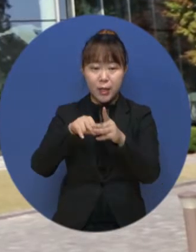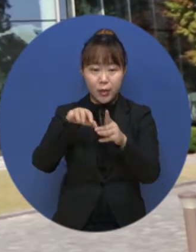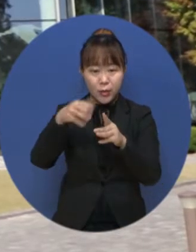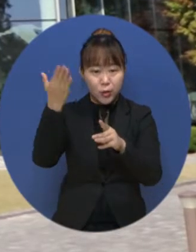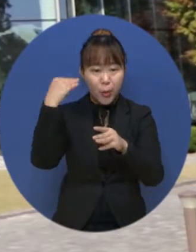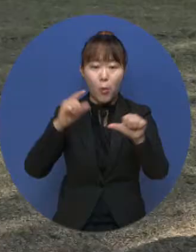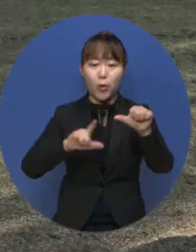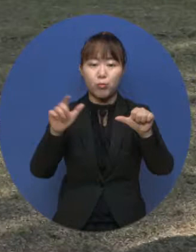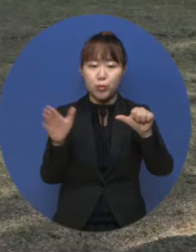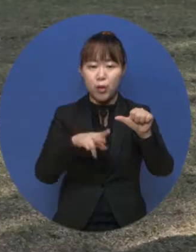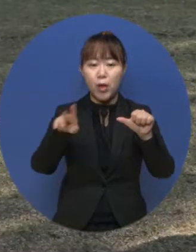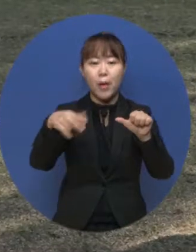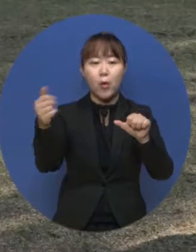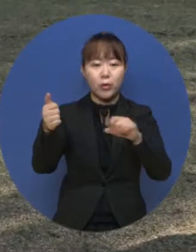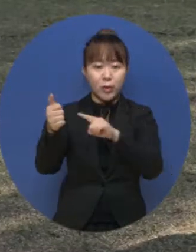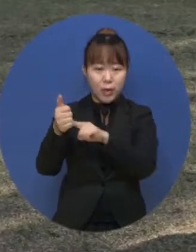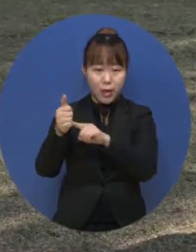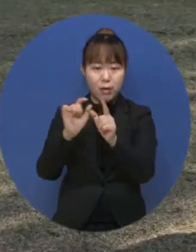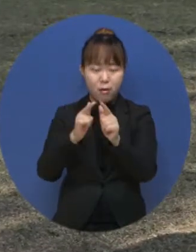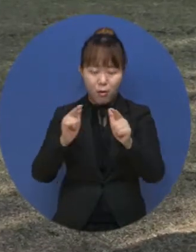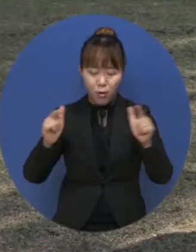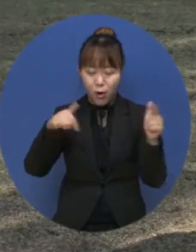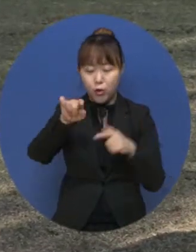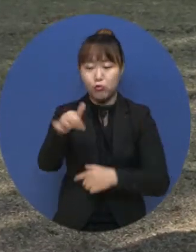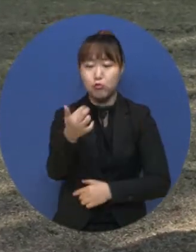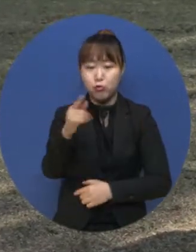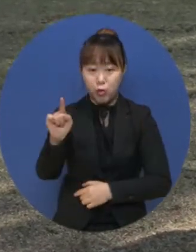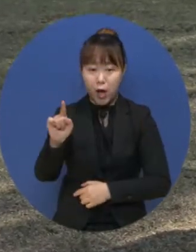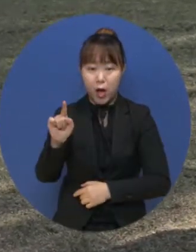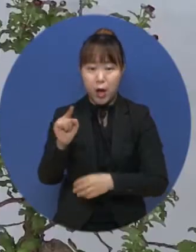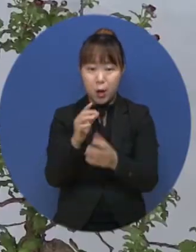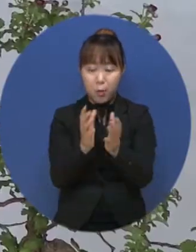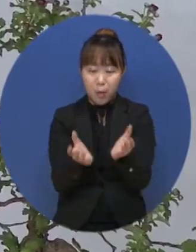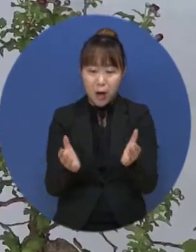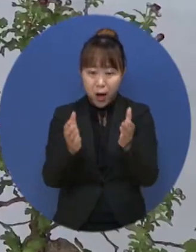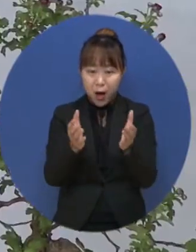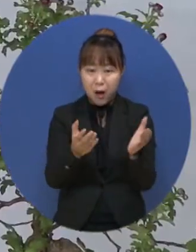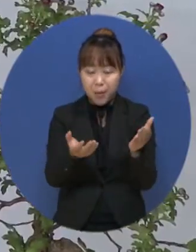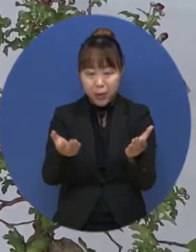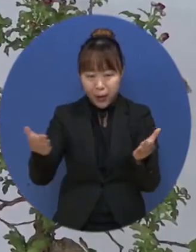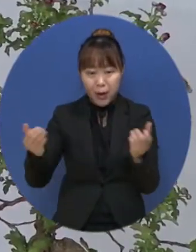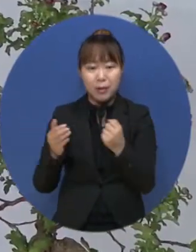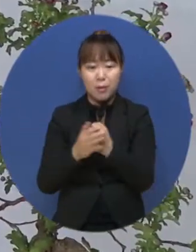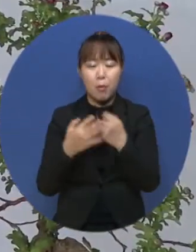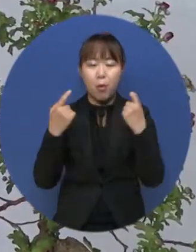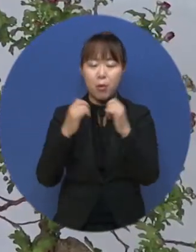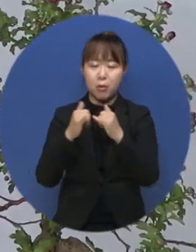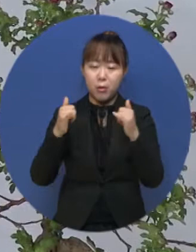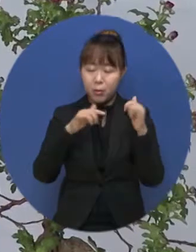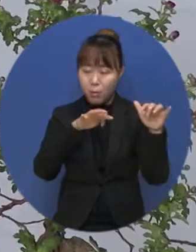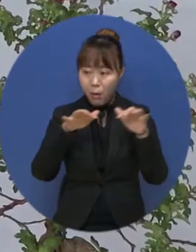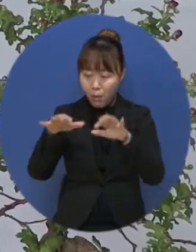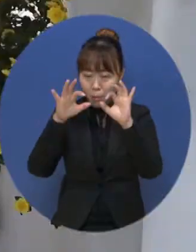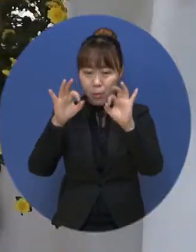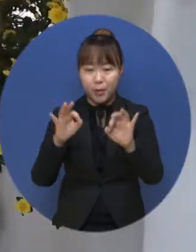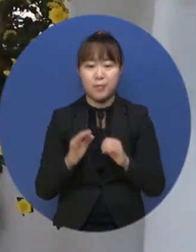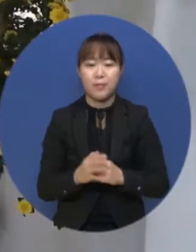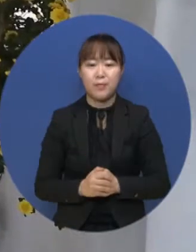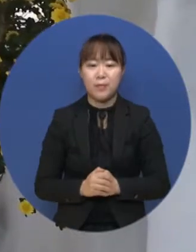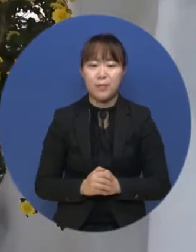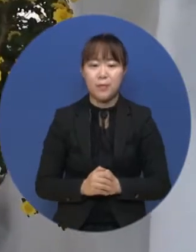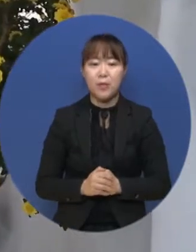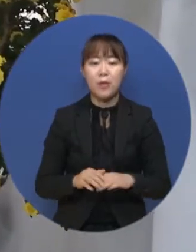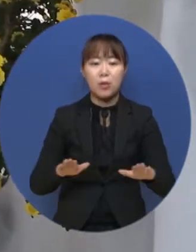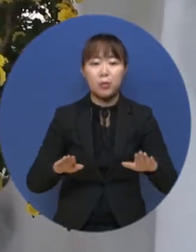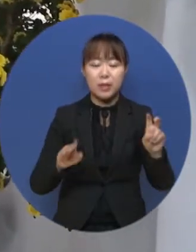5일부터 250여 점의 다양한 국화 분재가 전시돼 관광객들의 시선을 끌고 있습니다.